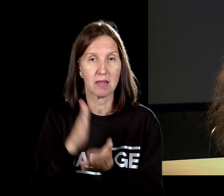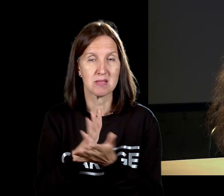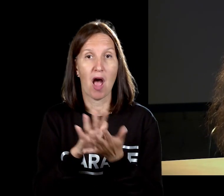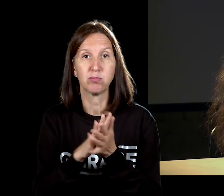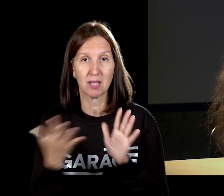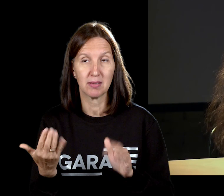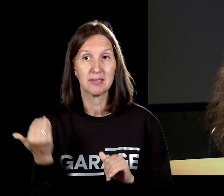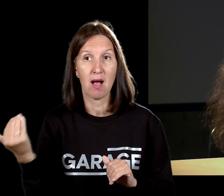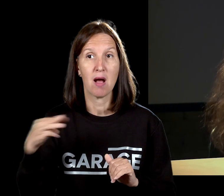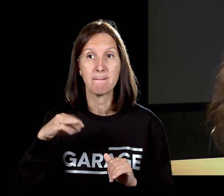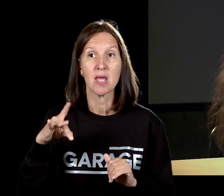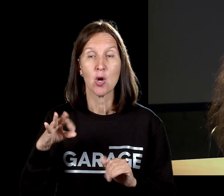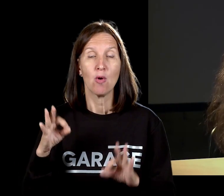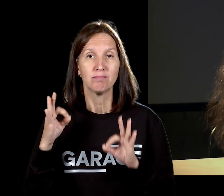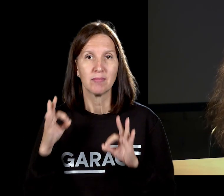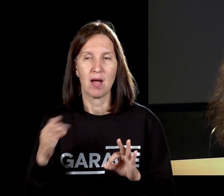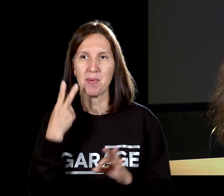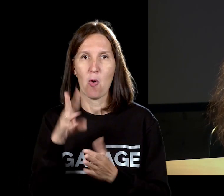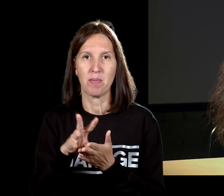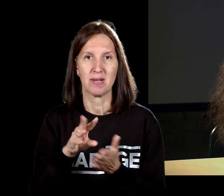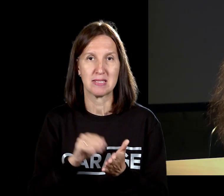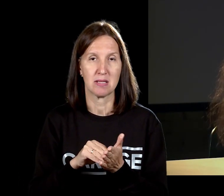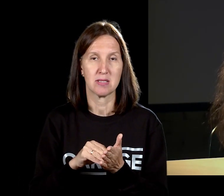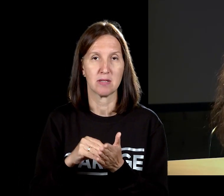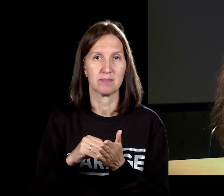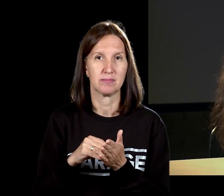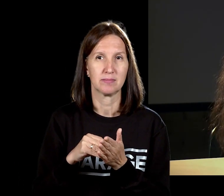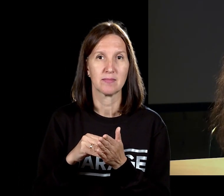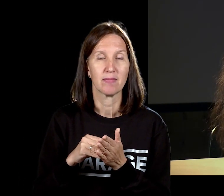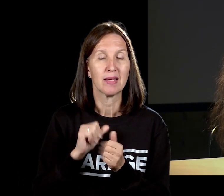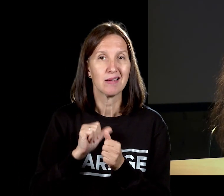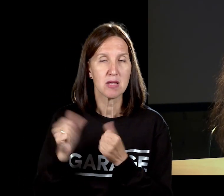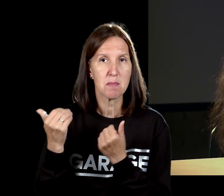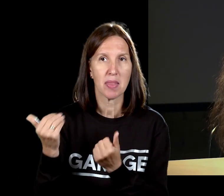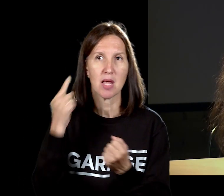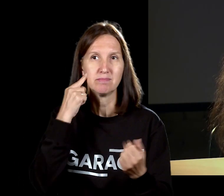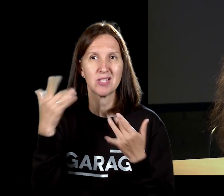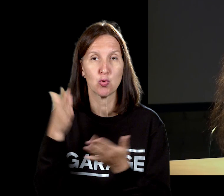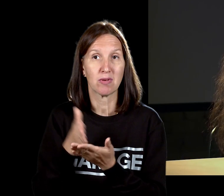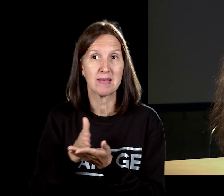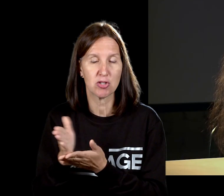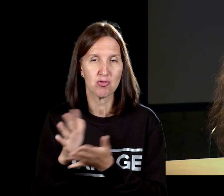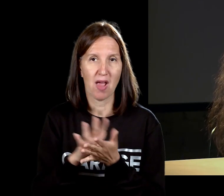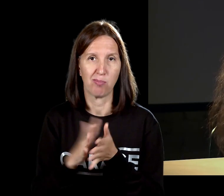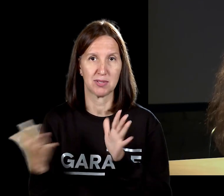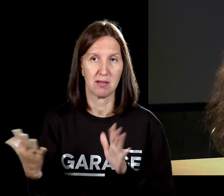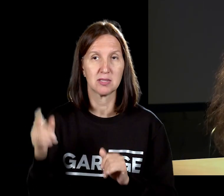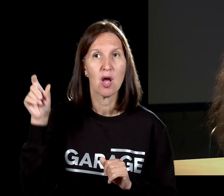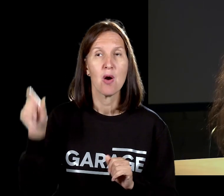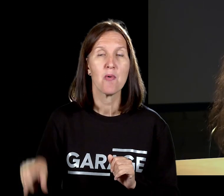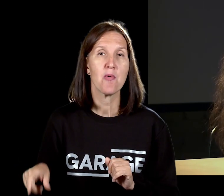это как раз такой образец сюрреалистической абстракции. Миро оказывается очень интересным как